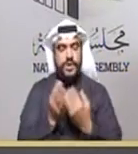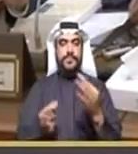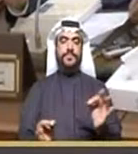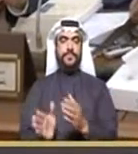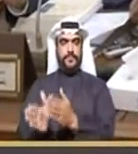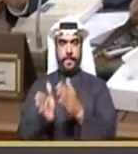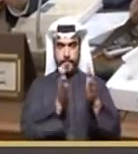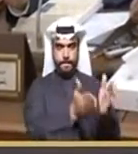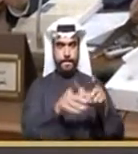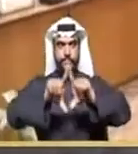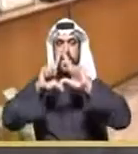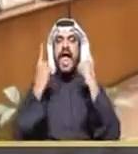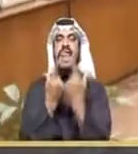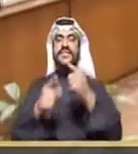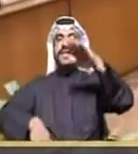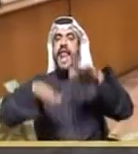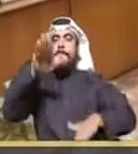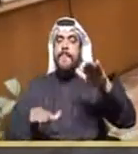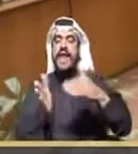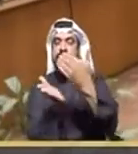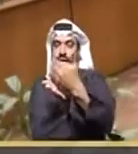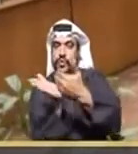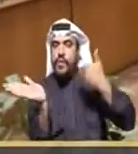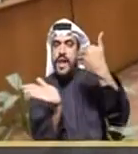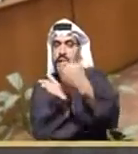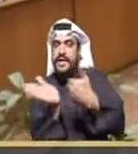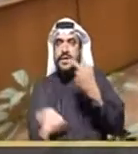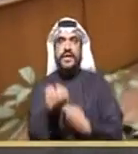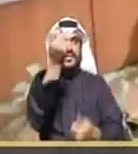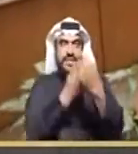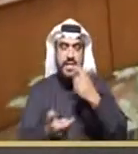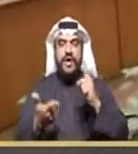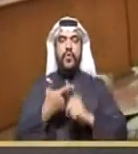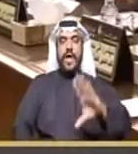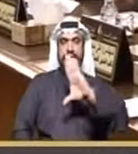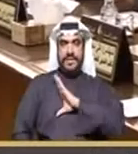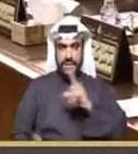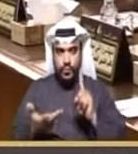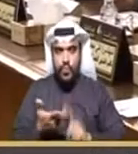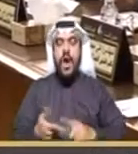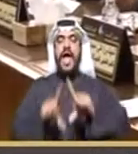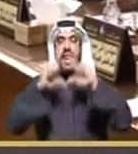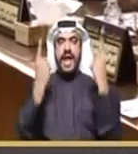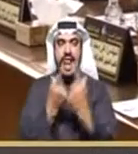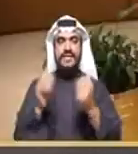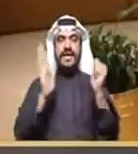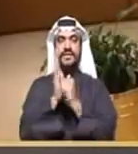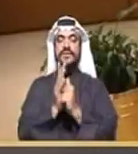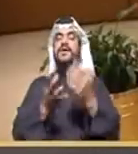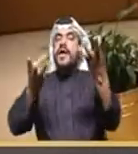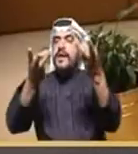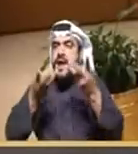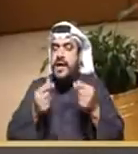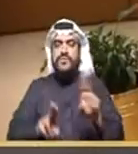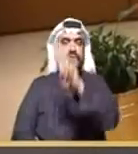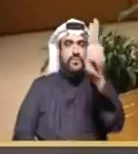القانوني. لجنة الشؤون المالية والاقتصادية ولجنة الشؤون الداخلية والدفاع وكذلك لجنة شؤون الإسكان ناقشوا التقارير